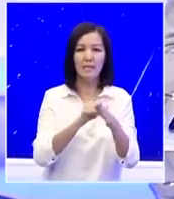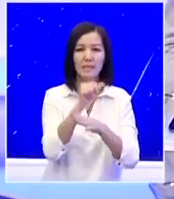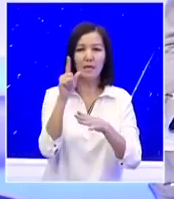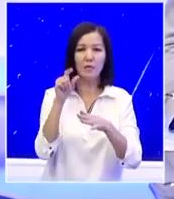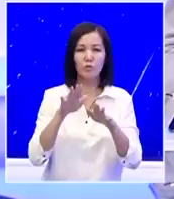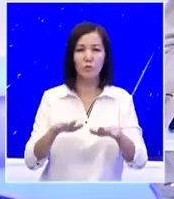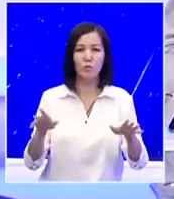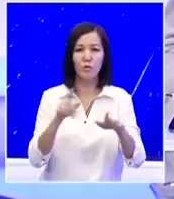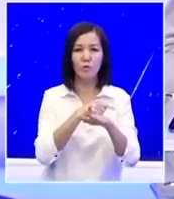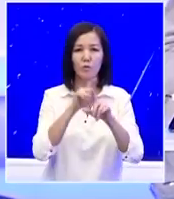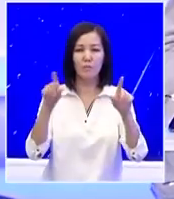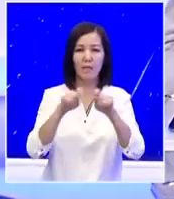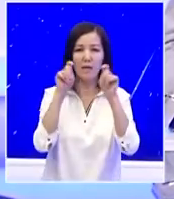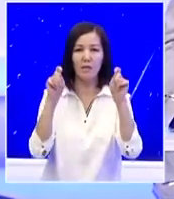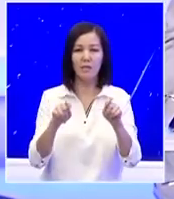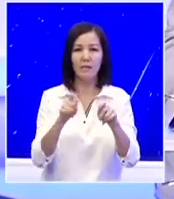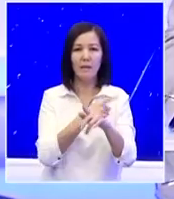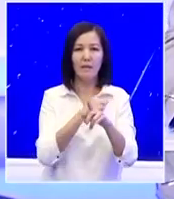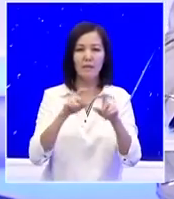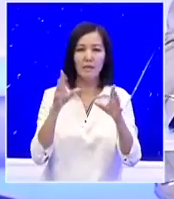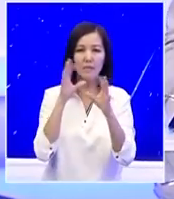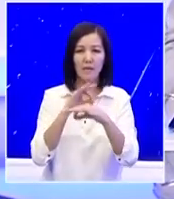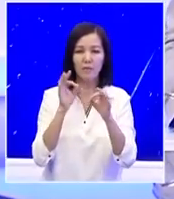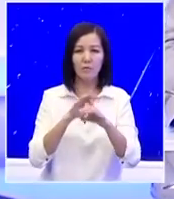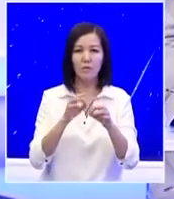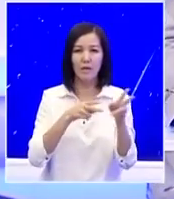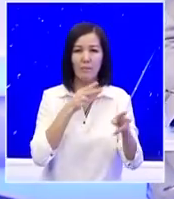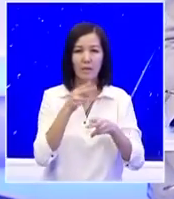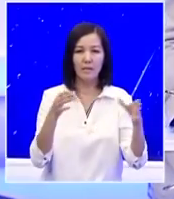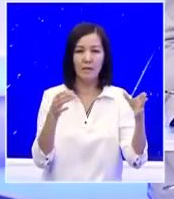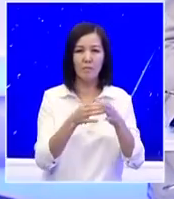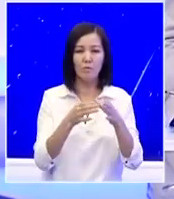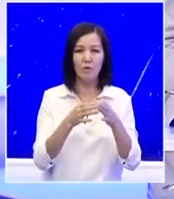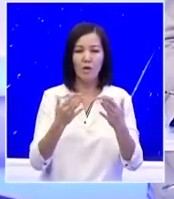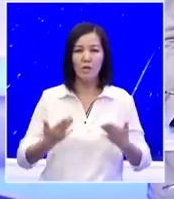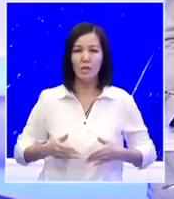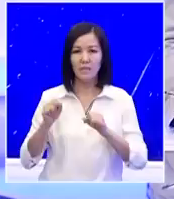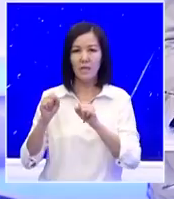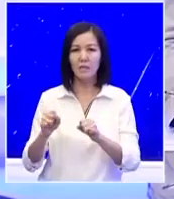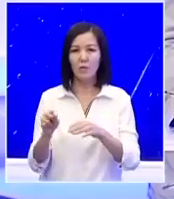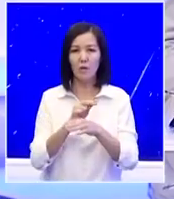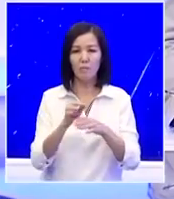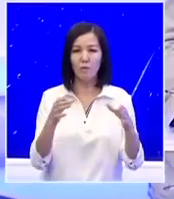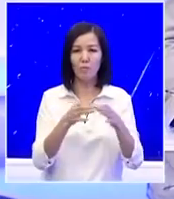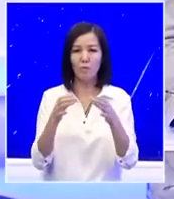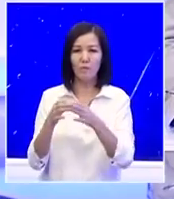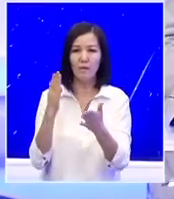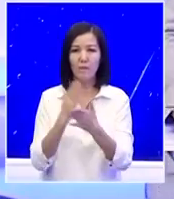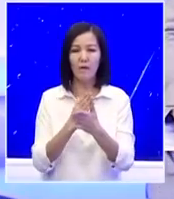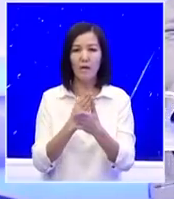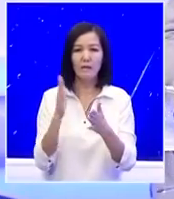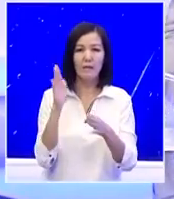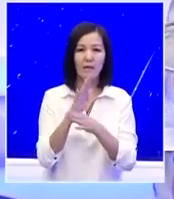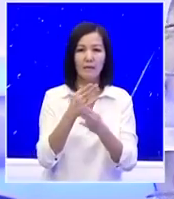100 орындық госпиталь ашылды. Онда медициналық диагностика, операциялық блок пен жансақтау емдеу бөлімдері бар. Бұған